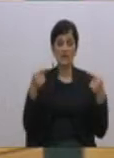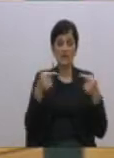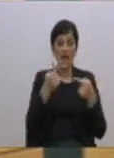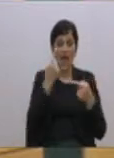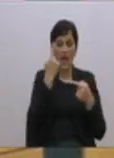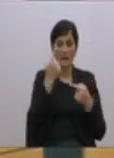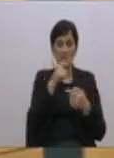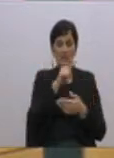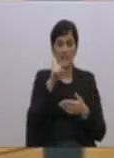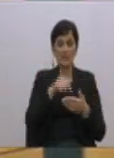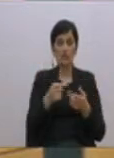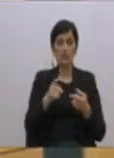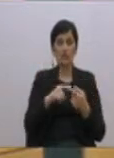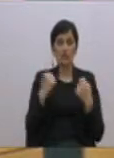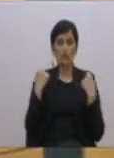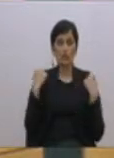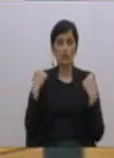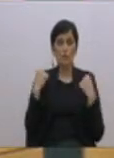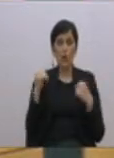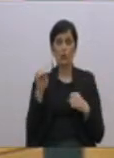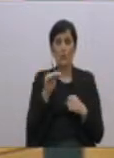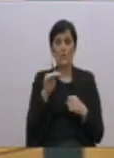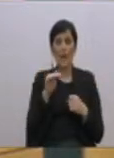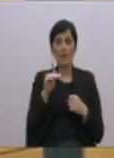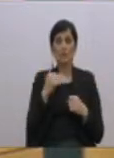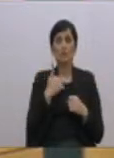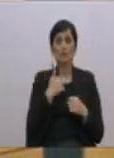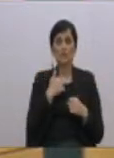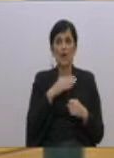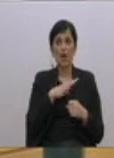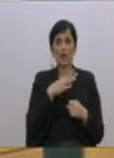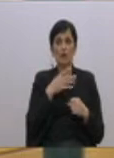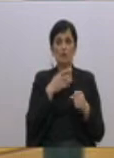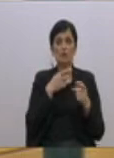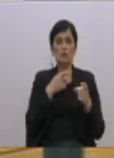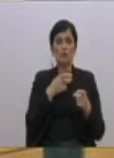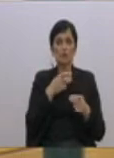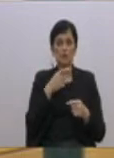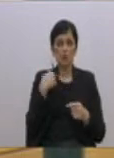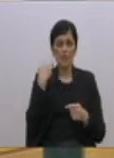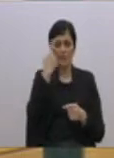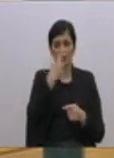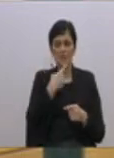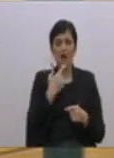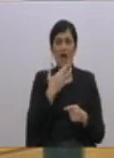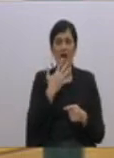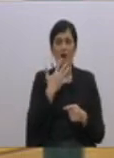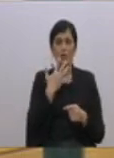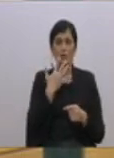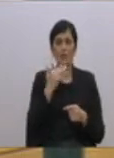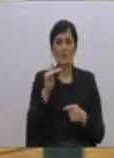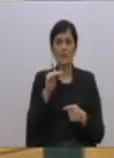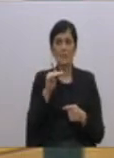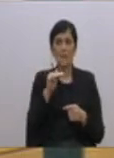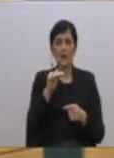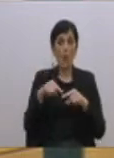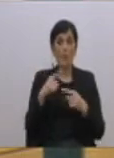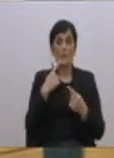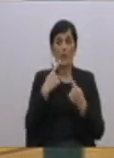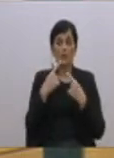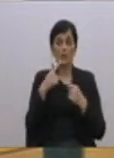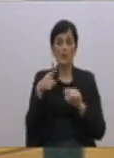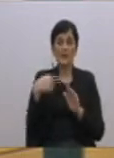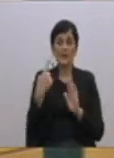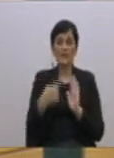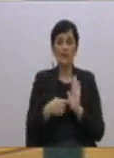კერძოდ ეს შეეხება სპორტულ ფედერაციებს. ჩვენ ჰქონდა სროლის ეროვნულ მსახიობთა ფედერაცია და ასე ვთქვათ განსაზღვრული კანონმდებლობაში. სწორედ თქვა